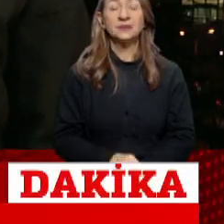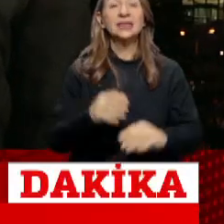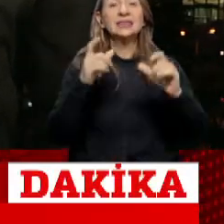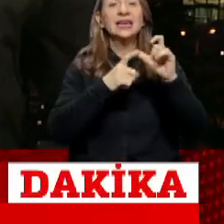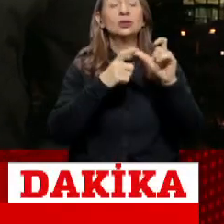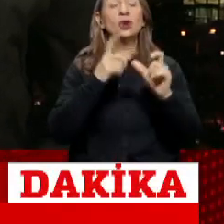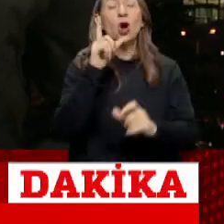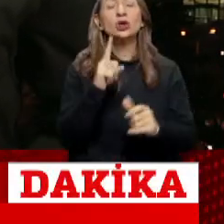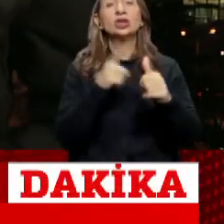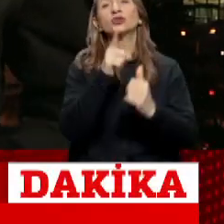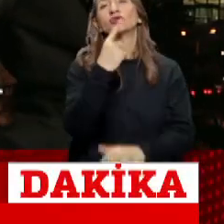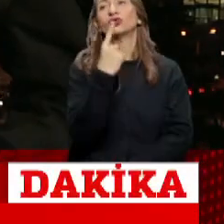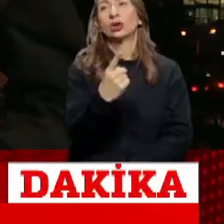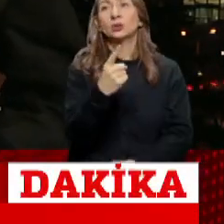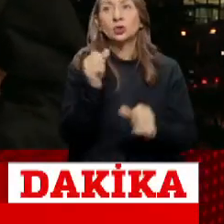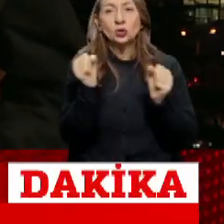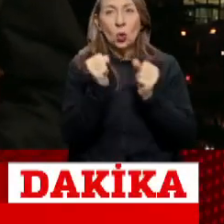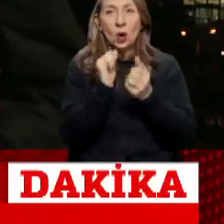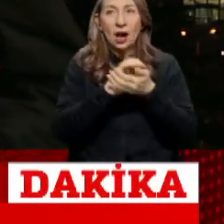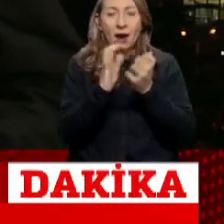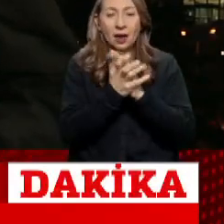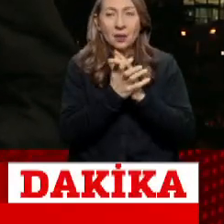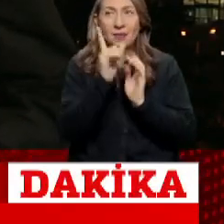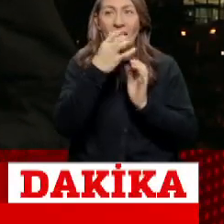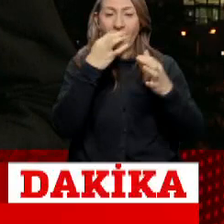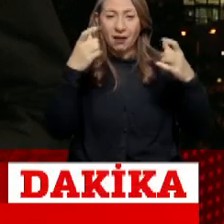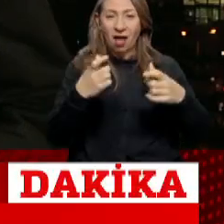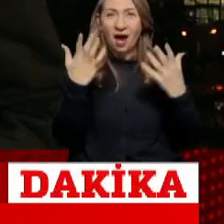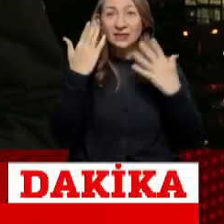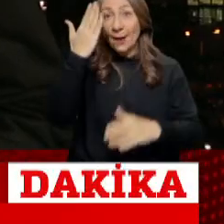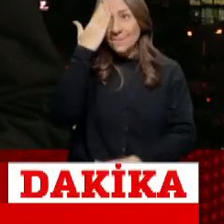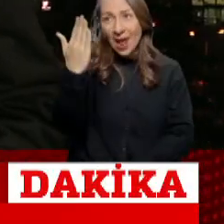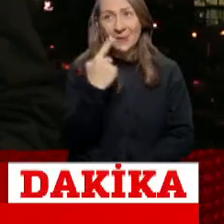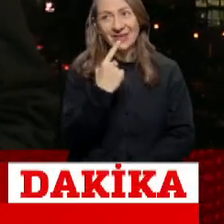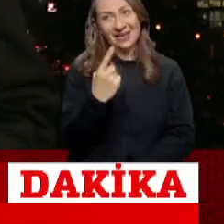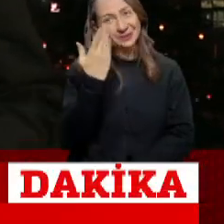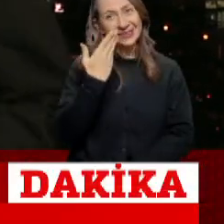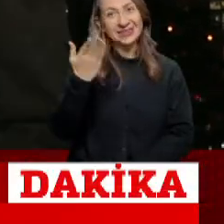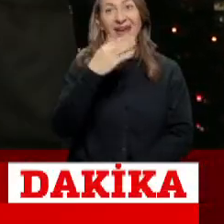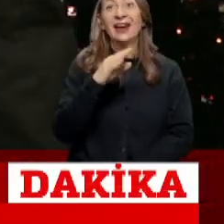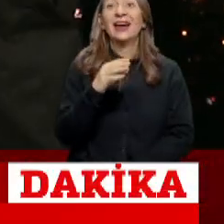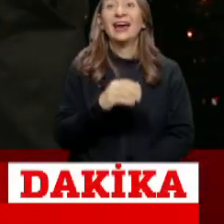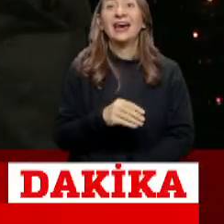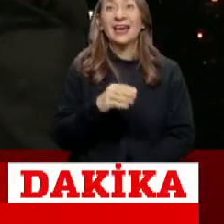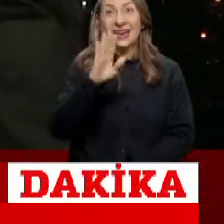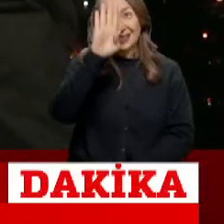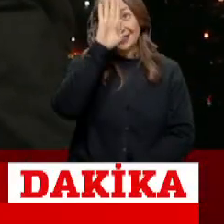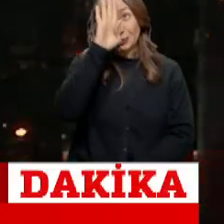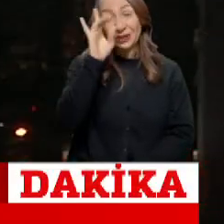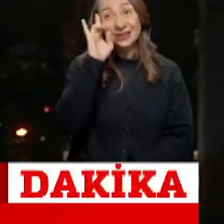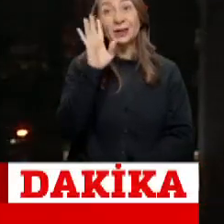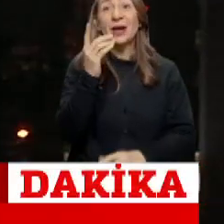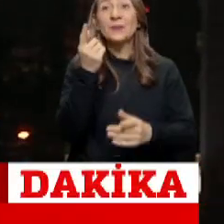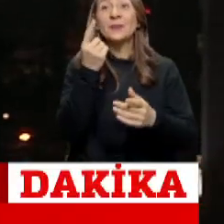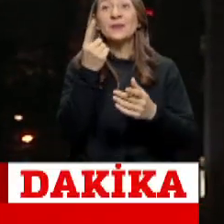Selçuk, öncelikle şunu söyleyeyim. Soğuk ve karlı bir Ankara havasından merhaba diyelim izleyicilerimize. Aa, İstanbulluları az önce kar, ama böyle biraz